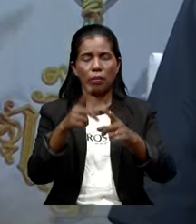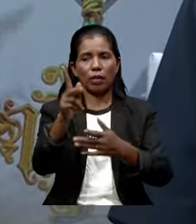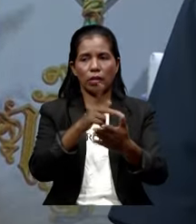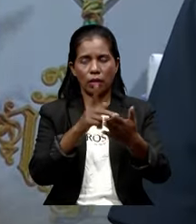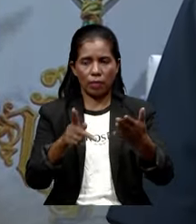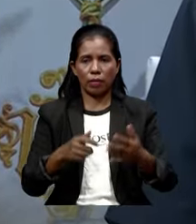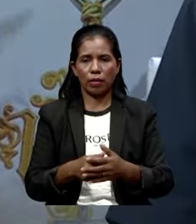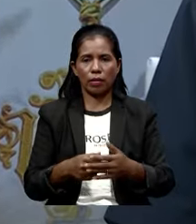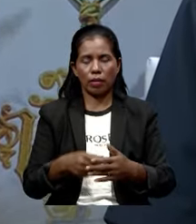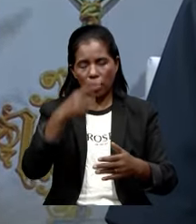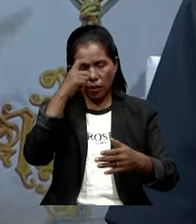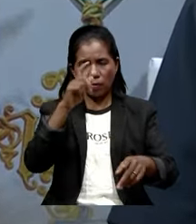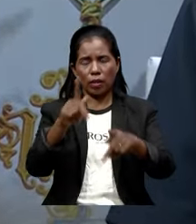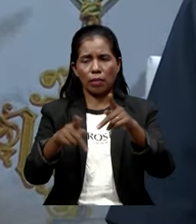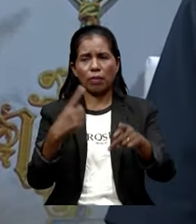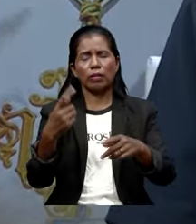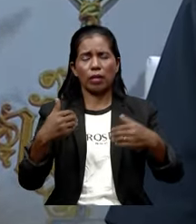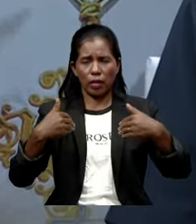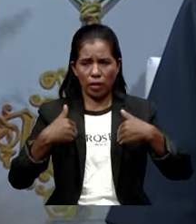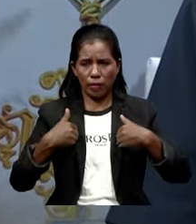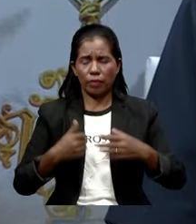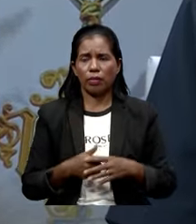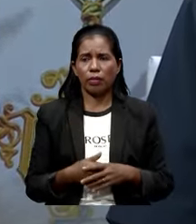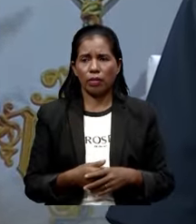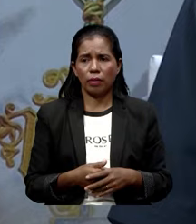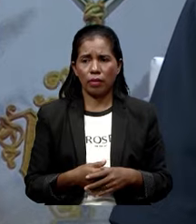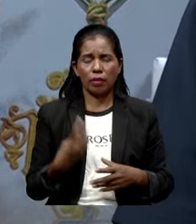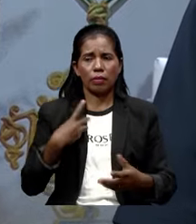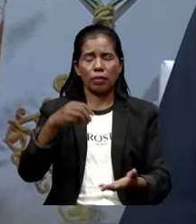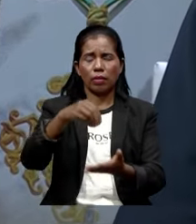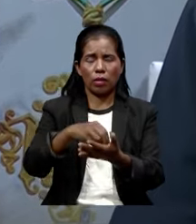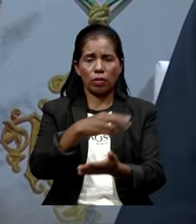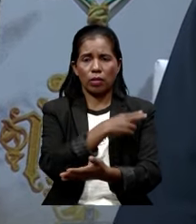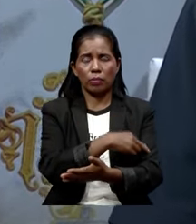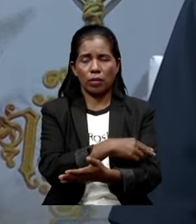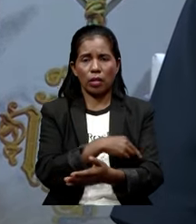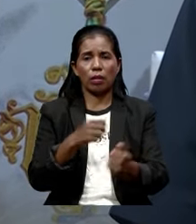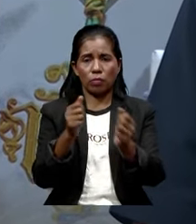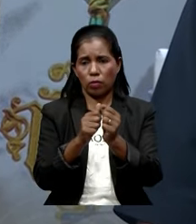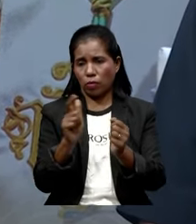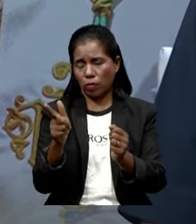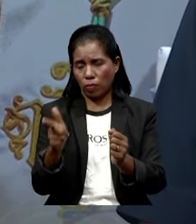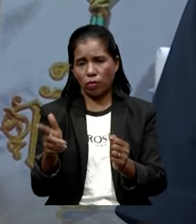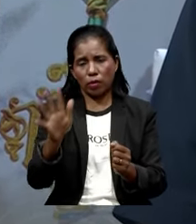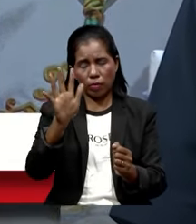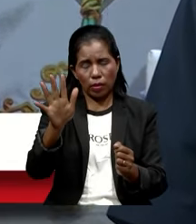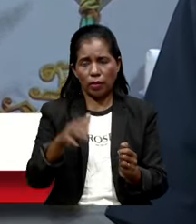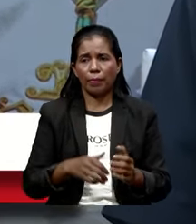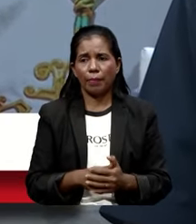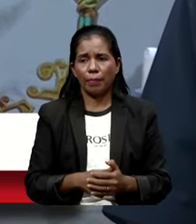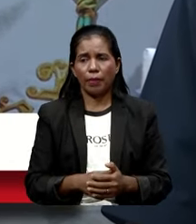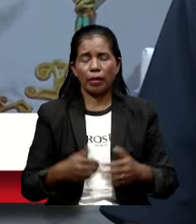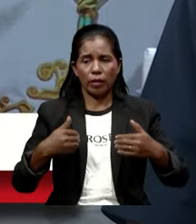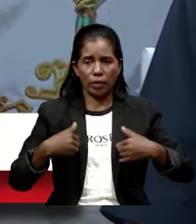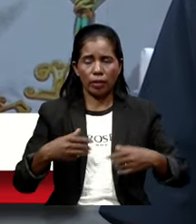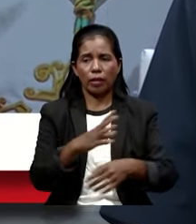kata tambah emas si bara itu mas monta ona posko ruanulu yang apa posko ruang ulune iha